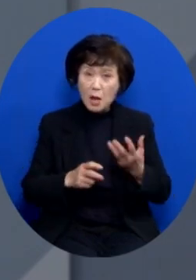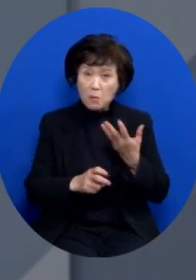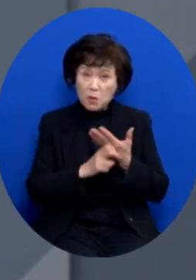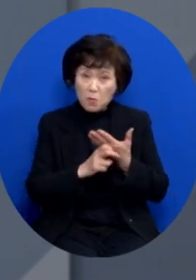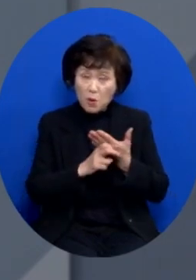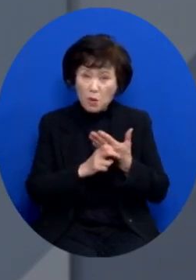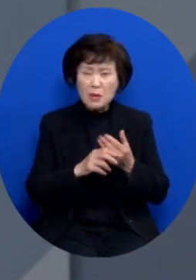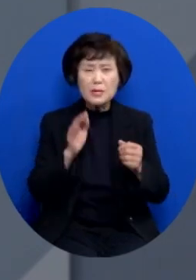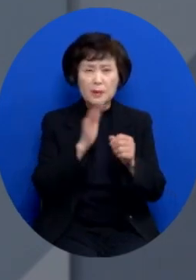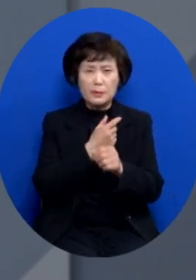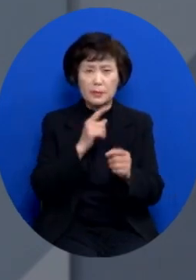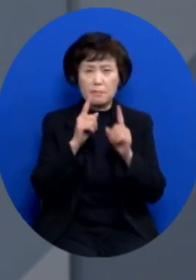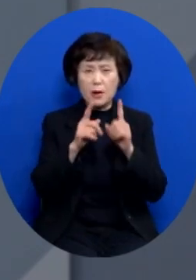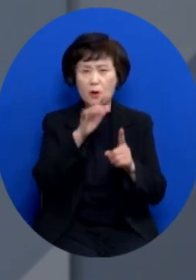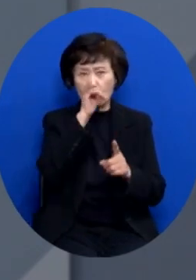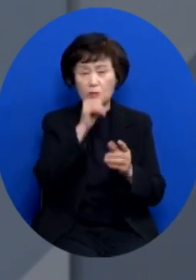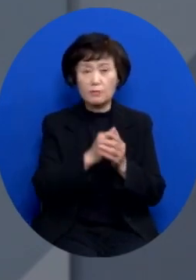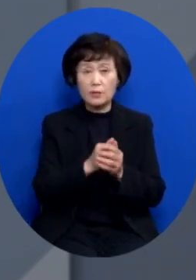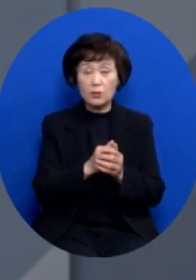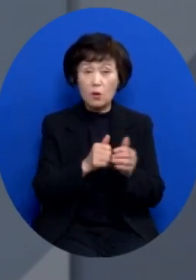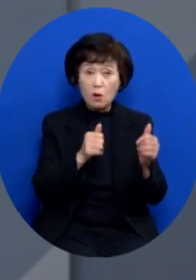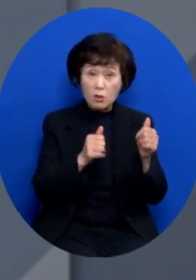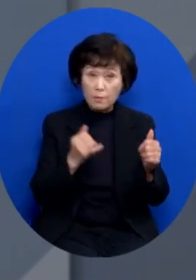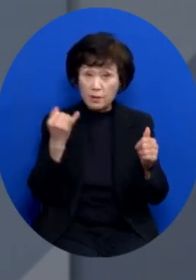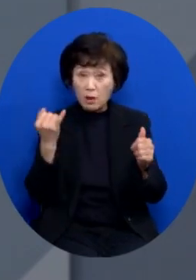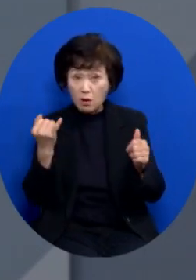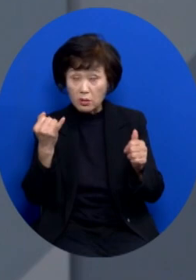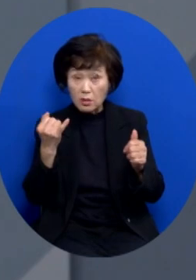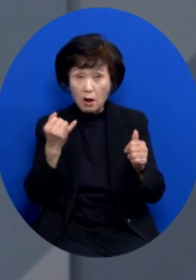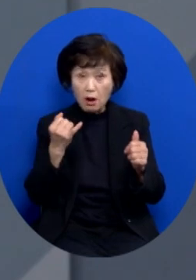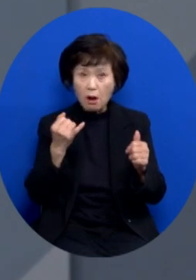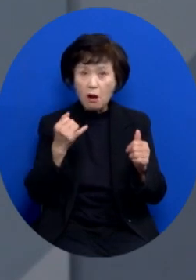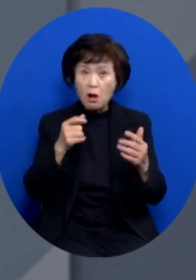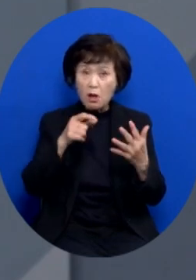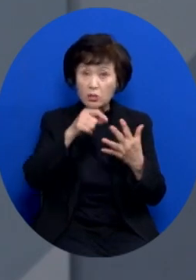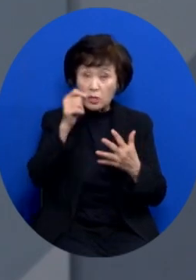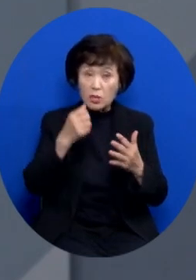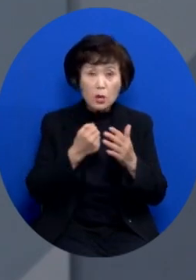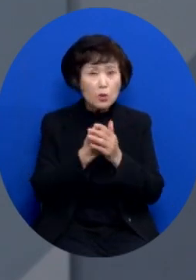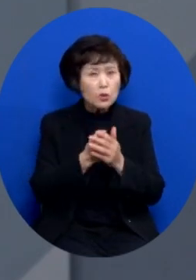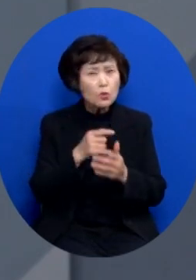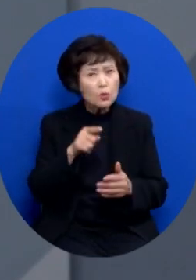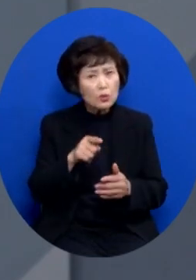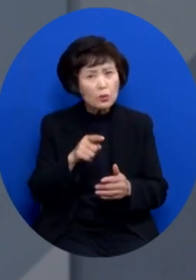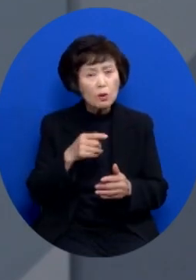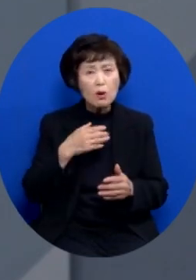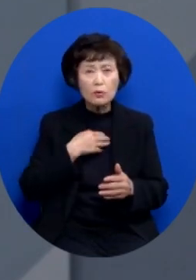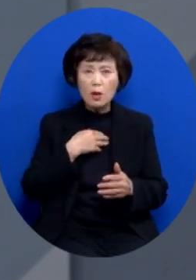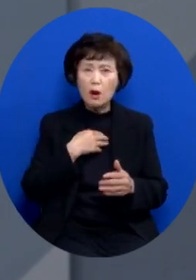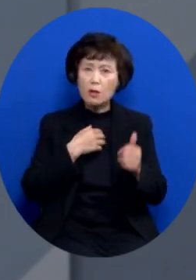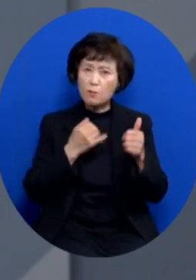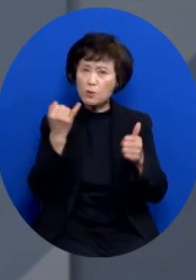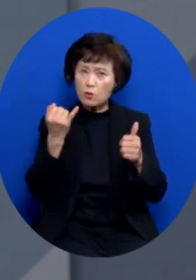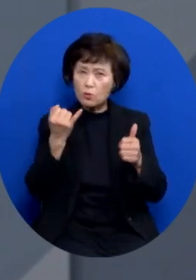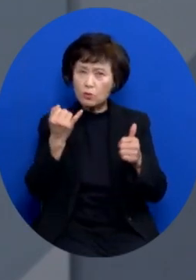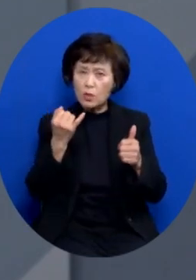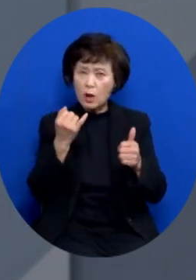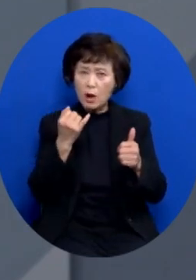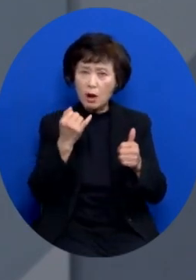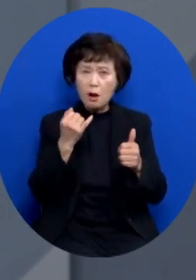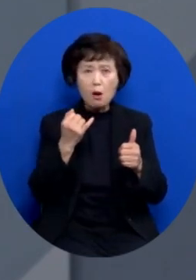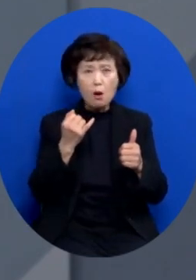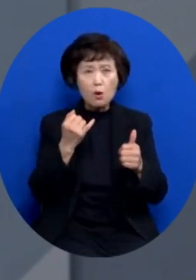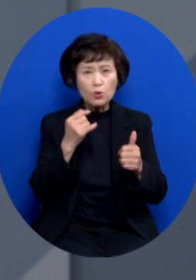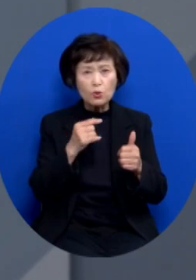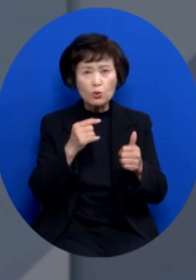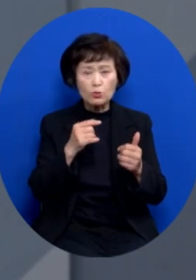것이 젠더 문제, 성별 자기결정권. 주디스 버틀러가 이제 주장했던 대표적인 논리인데요. 내가 내 성별을 마음 놓고 결정할 수 있겠다. 이게